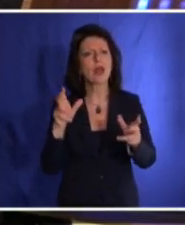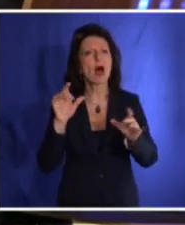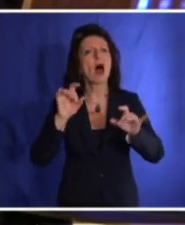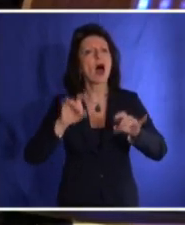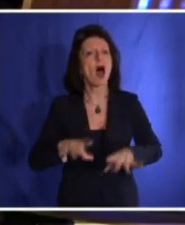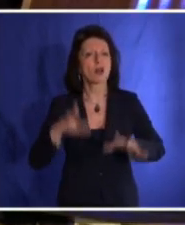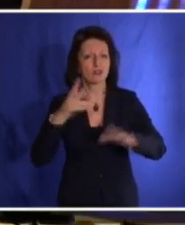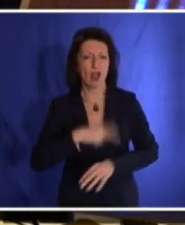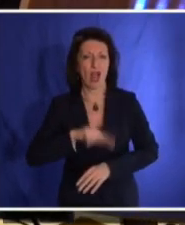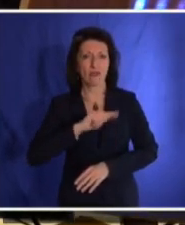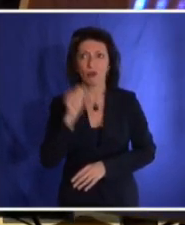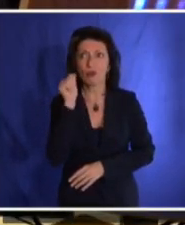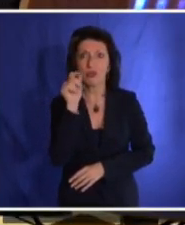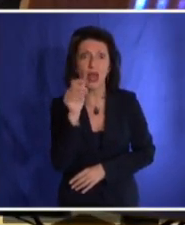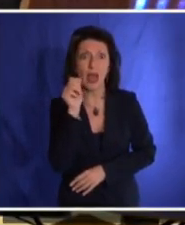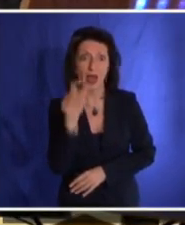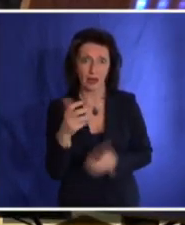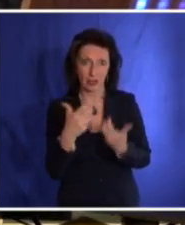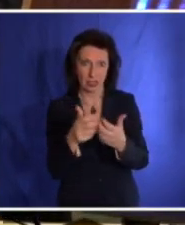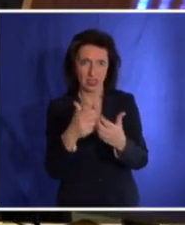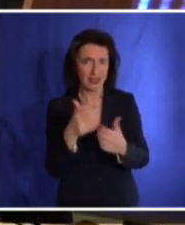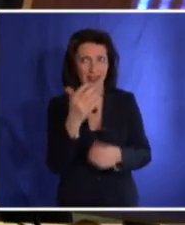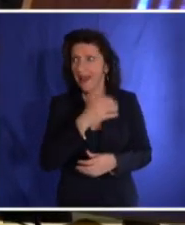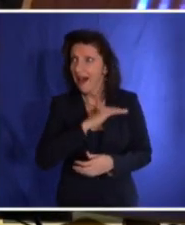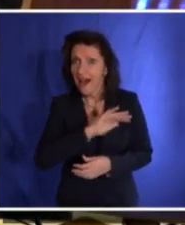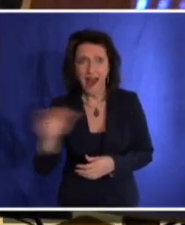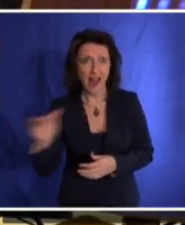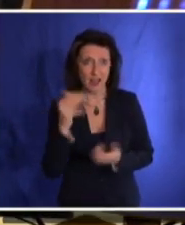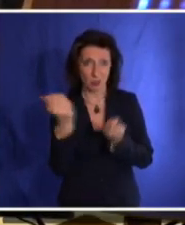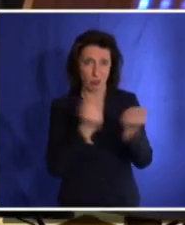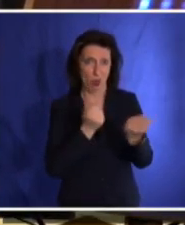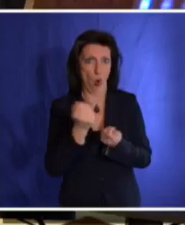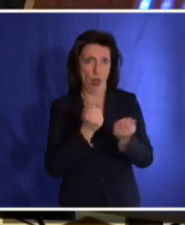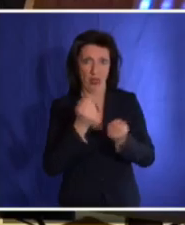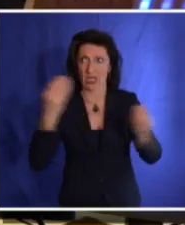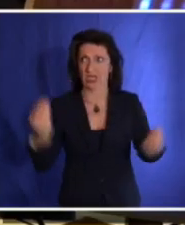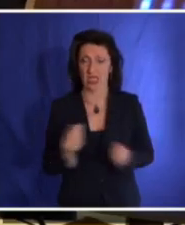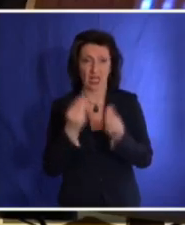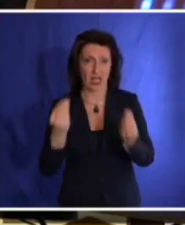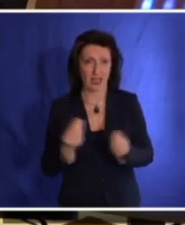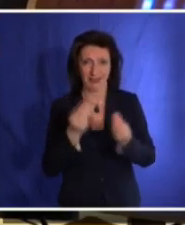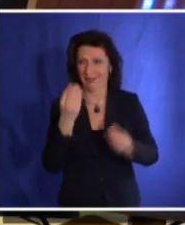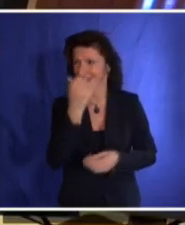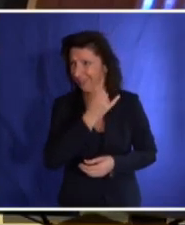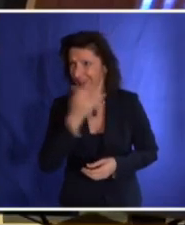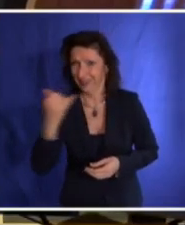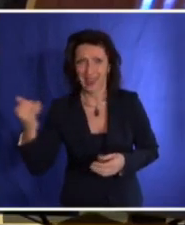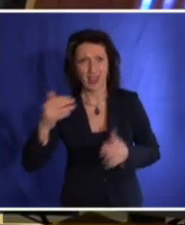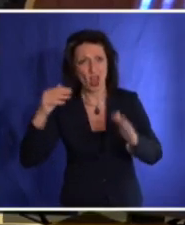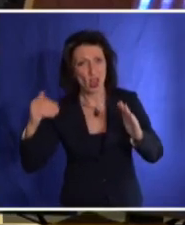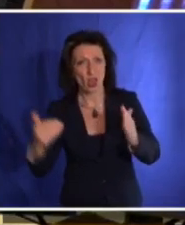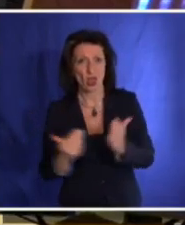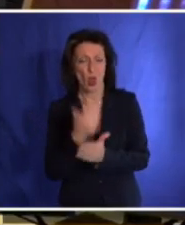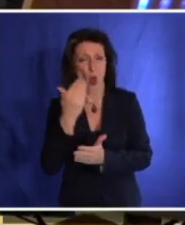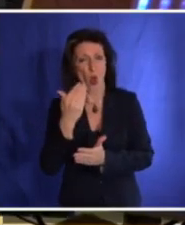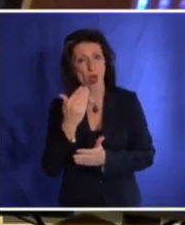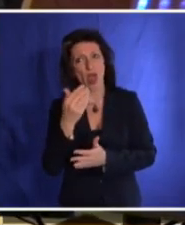die wir tagtäglich erleben, für jede politische Ansage, für jede Tagesmeldung übernehmen müssen.